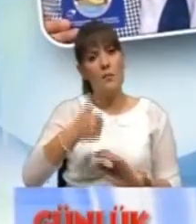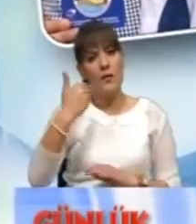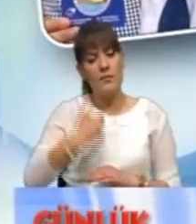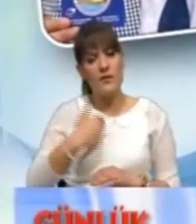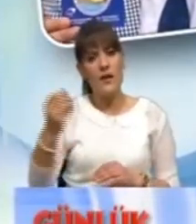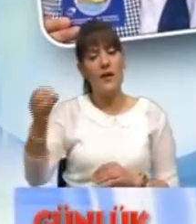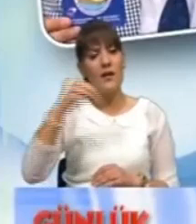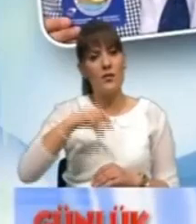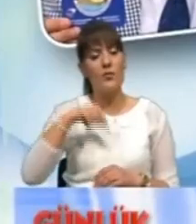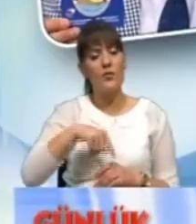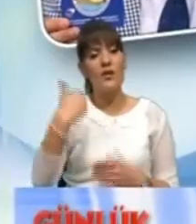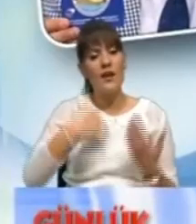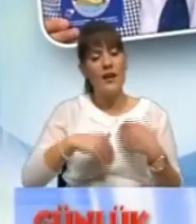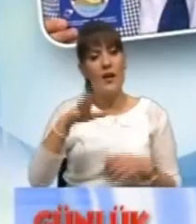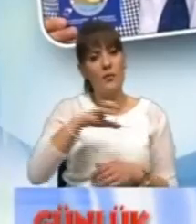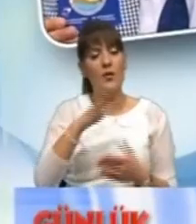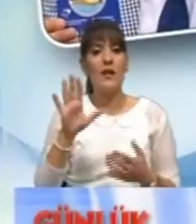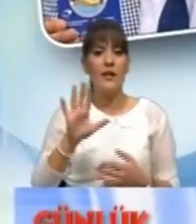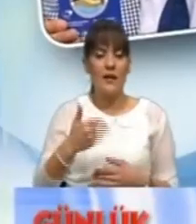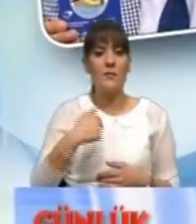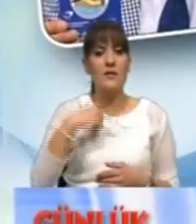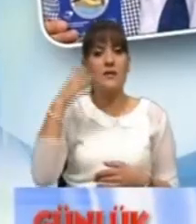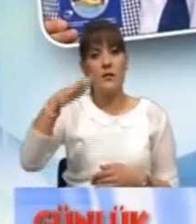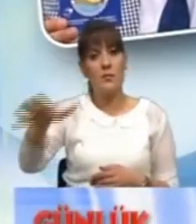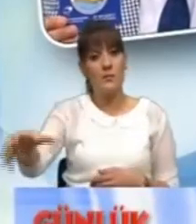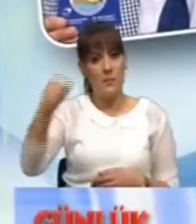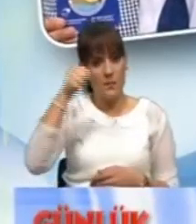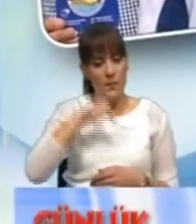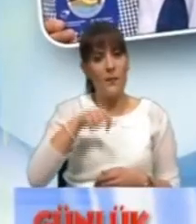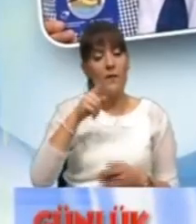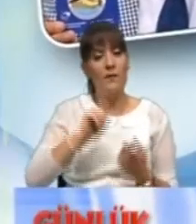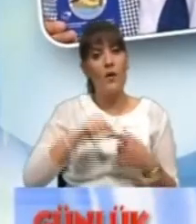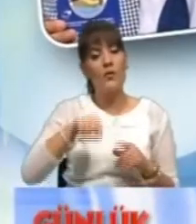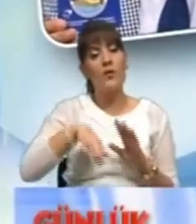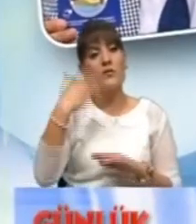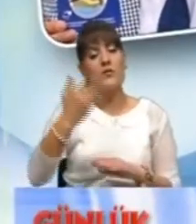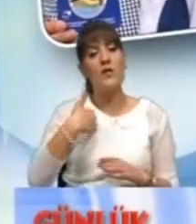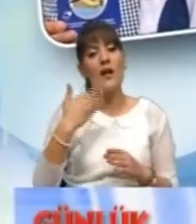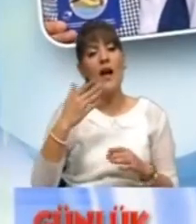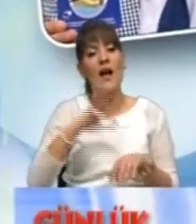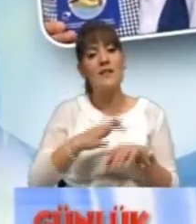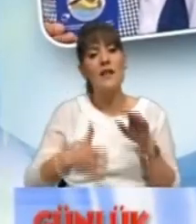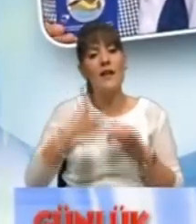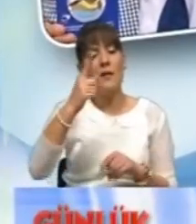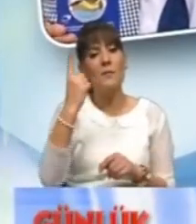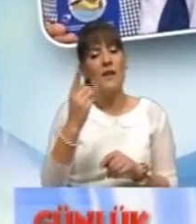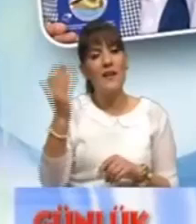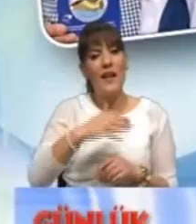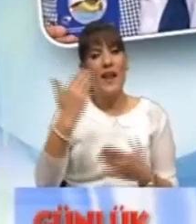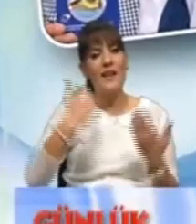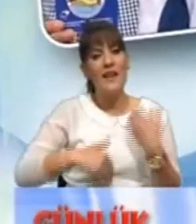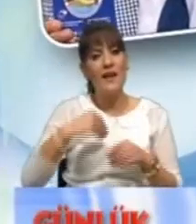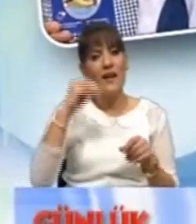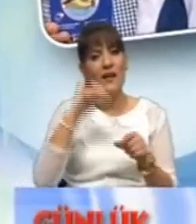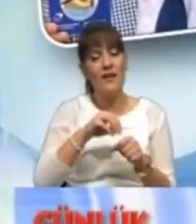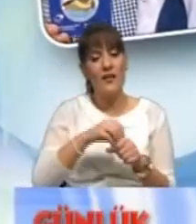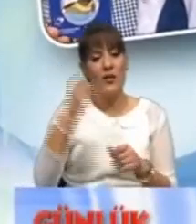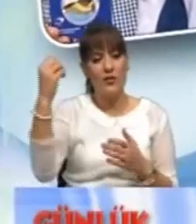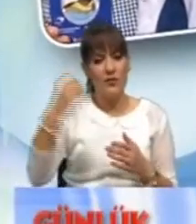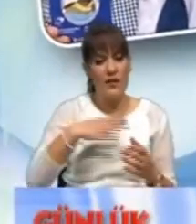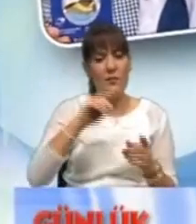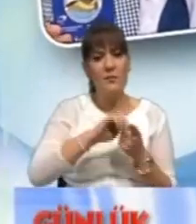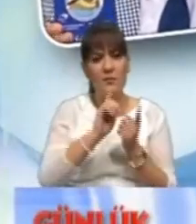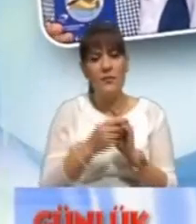bakanlığımız bize getiriyor bu yaralı kaplumbağayı ya da biz gidip alıyoruz ve ondan sonra adeta hastaneye bir gelen yaralıya